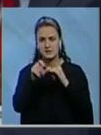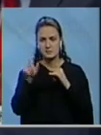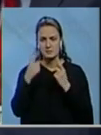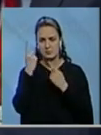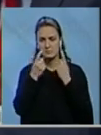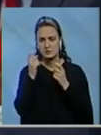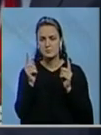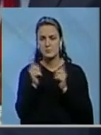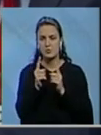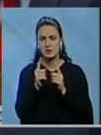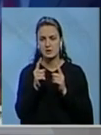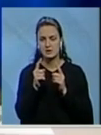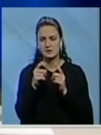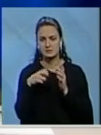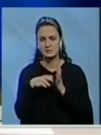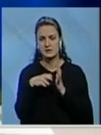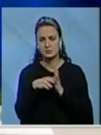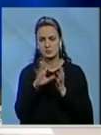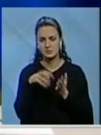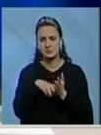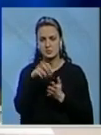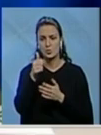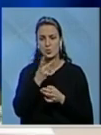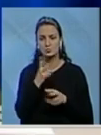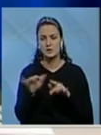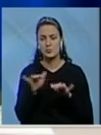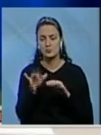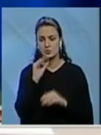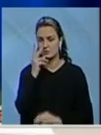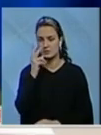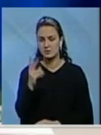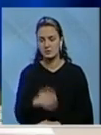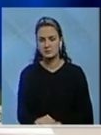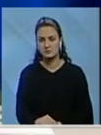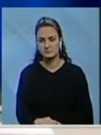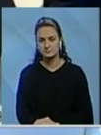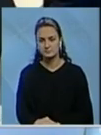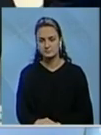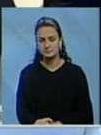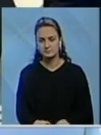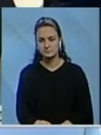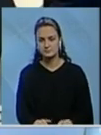ინფორმაციას მოკლე ტექსტური შეტყობინებების სახით მიიღებენ, თუ როგორ უნდა იმოქმედონ კონკრეტულ შემთხვევებში.